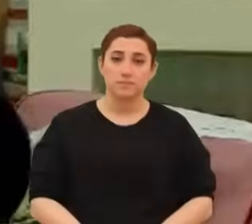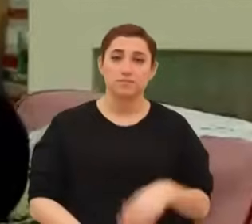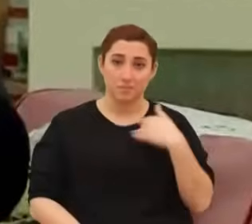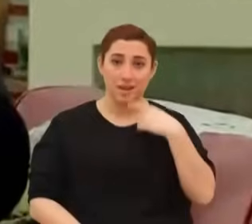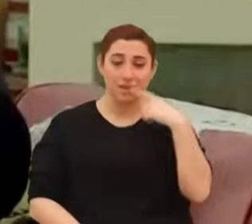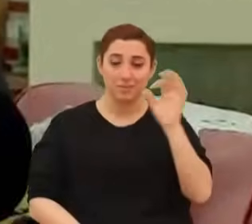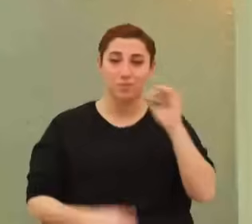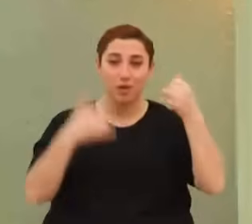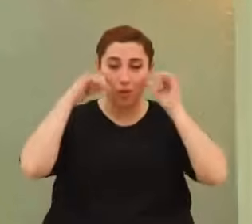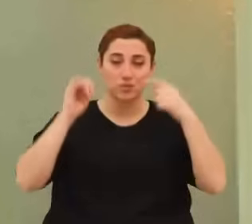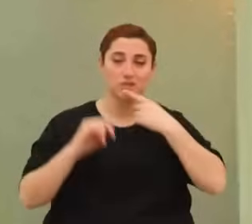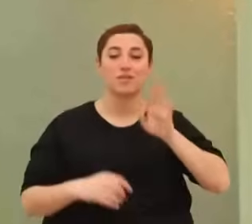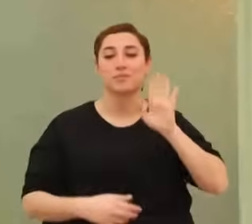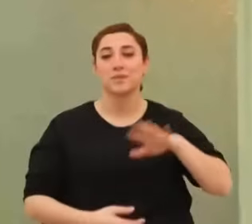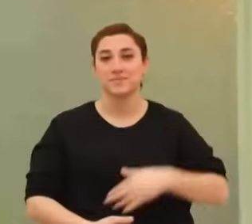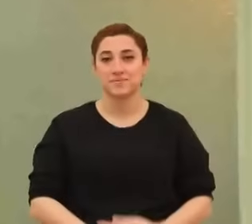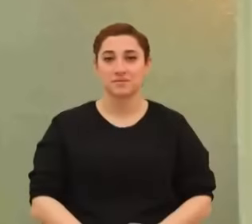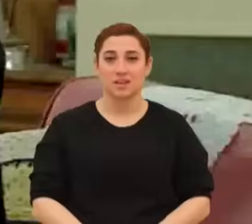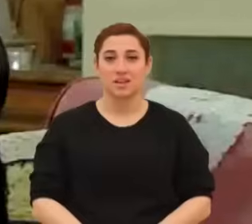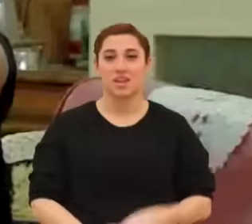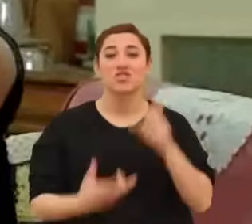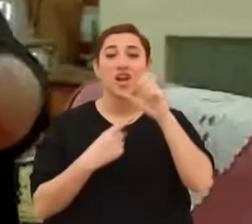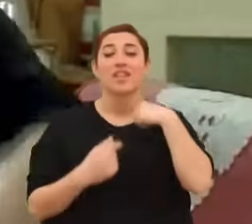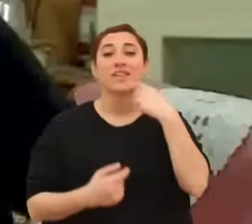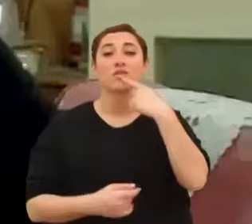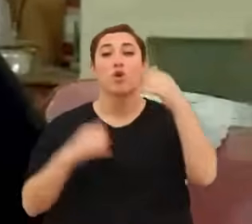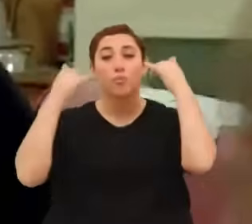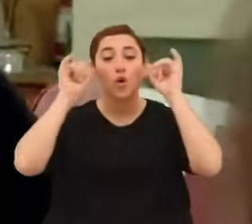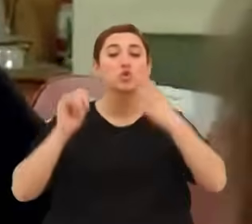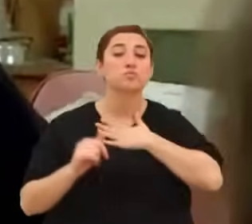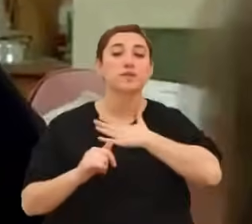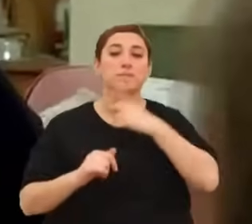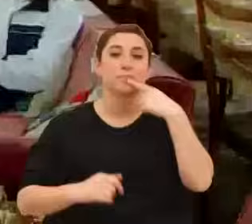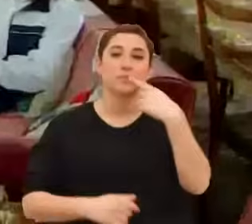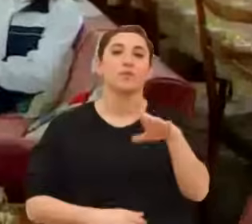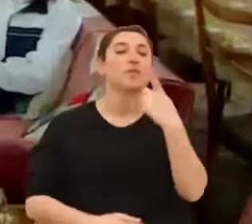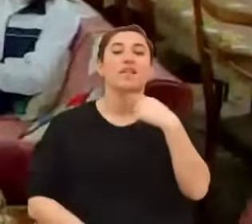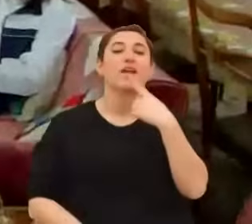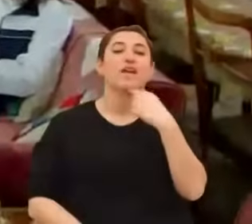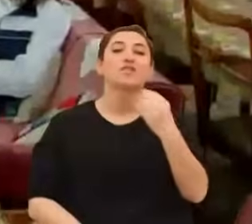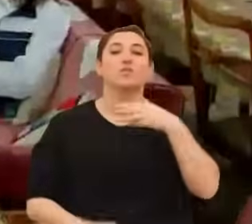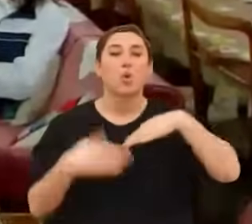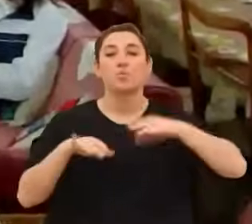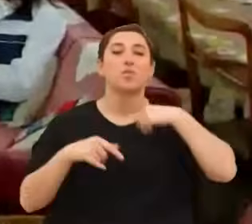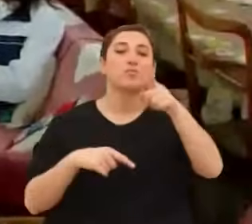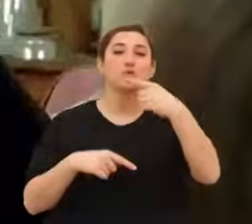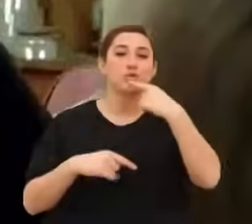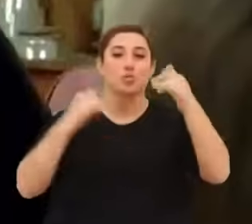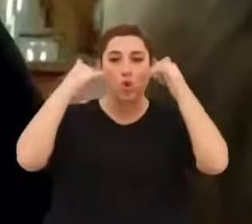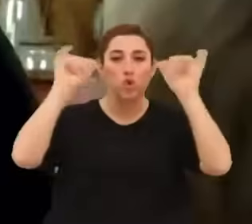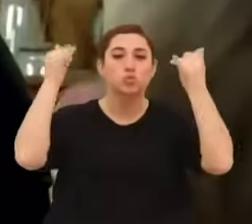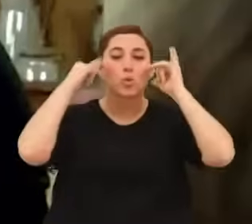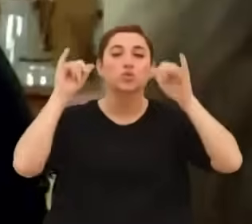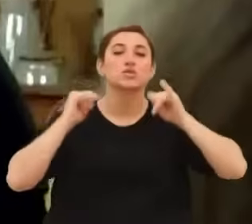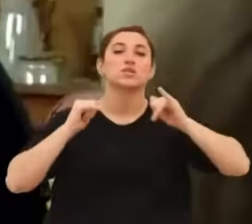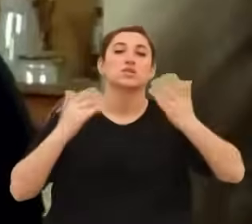Ben de dedim koç dedim ben. Ben de Çağatay'a diyorum. Koça beni diyorum. Ay ne tatlı doğurmuşum ben bunu diyorum. Koç, koç